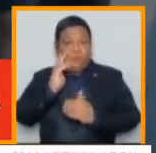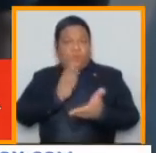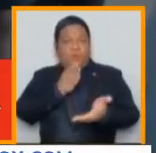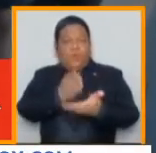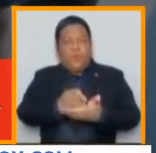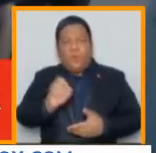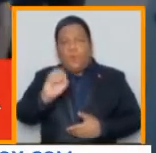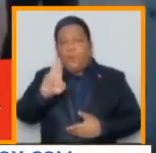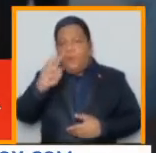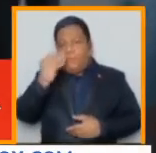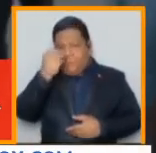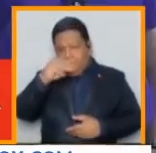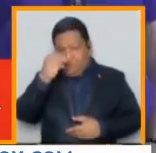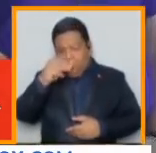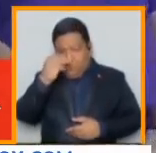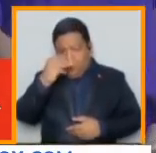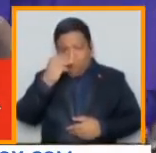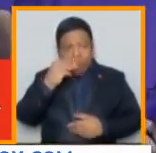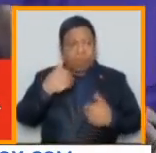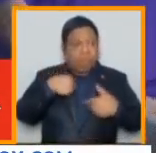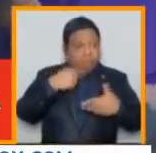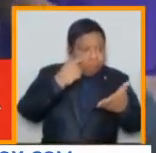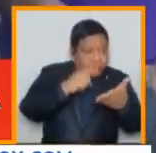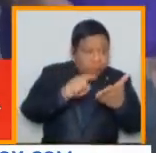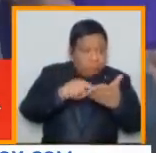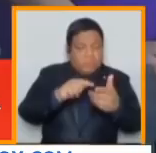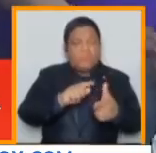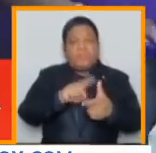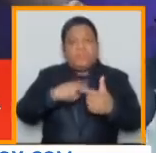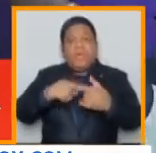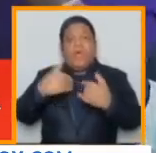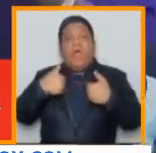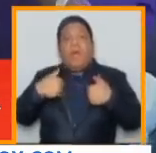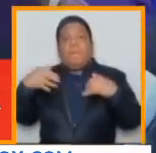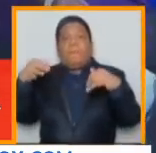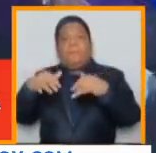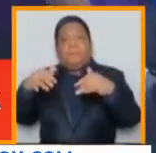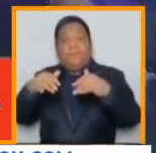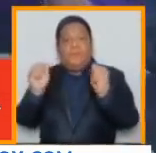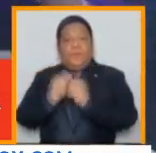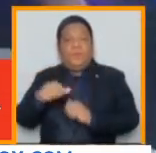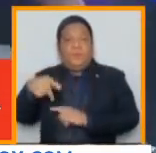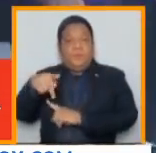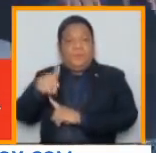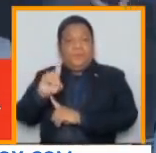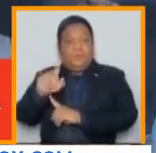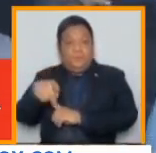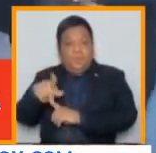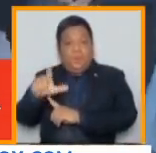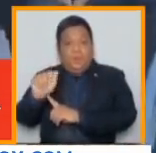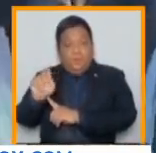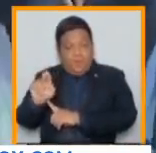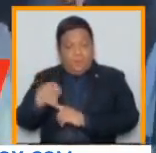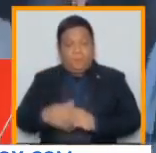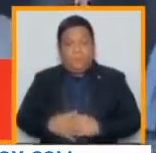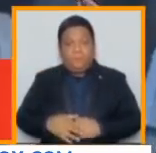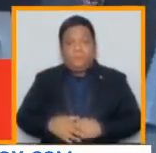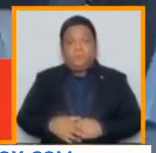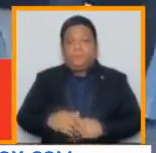Laban sa Capitol Compound. Samantala, ang local political bloc sa Cebu na Partido Barug, Partido